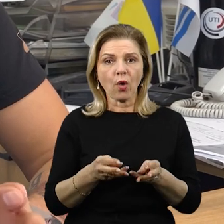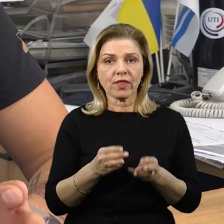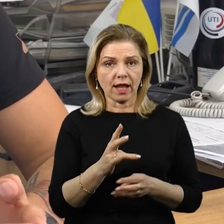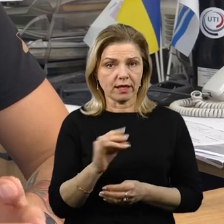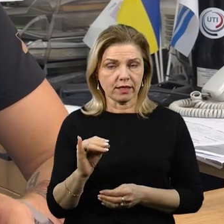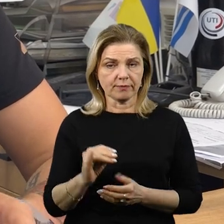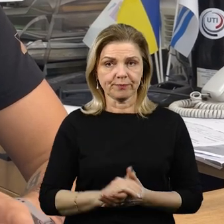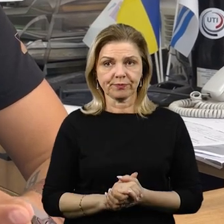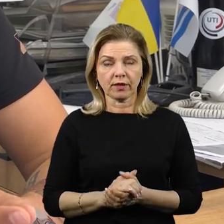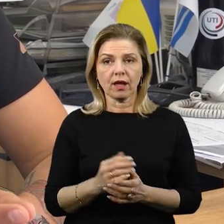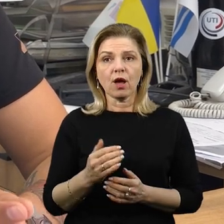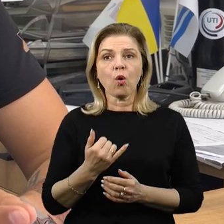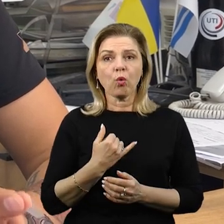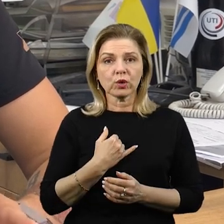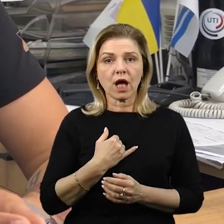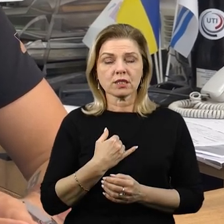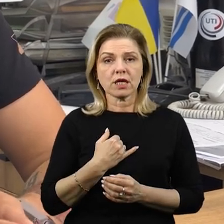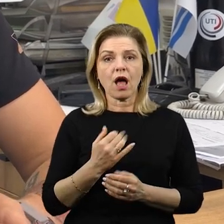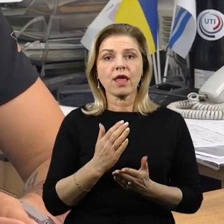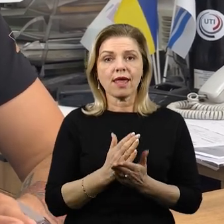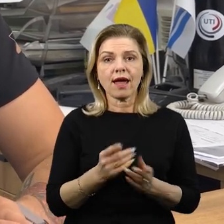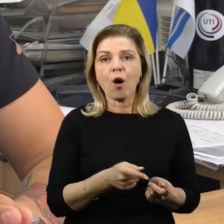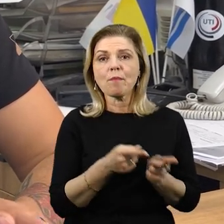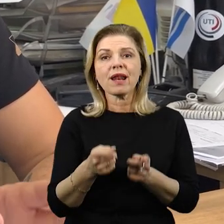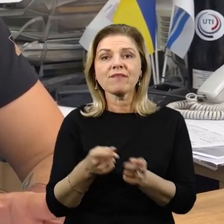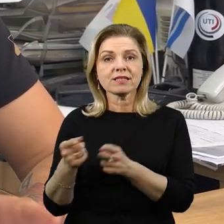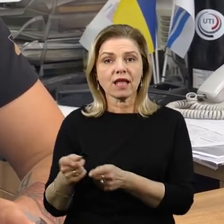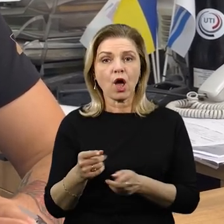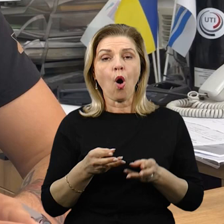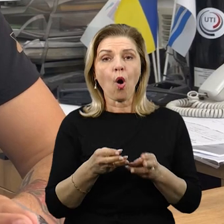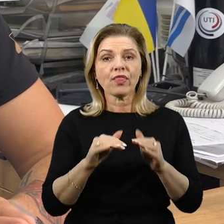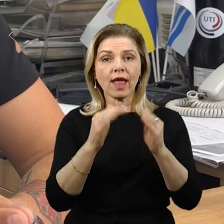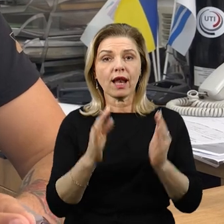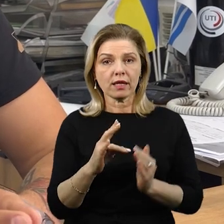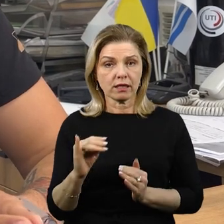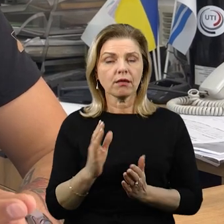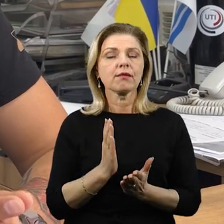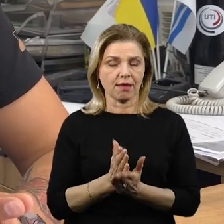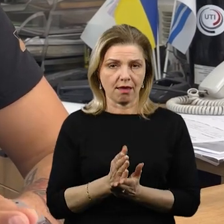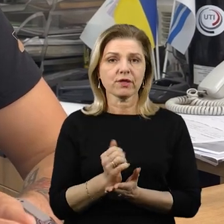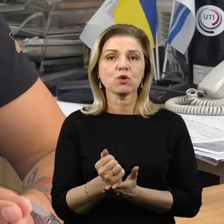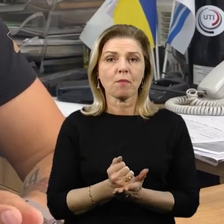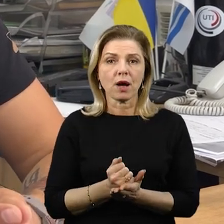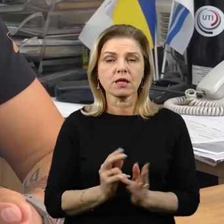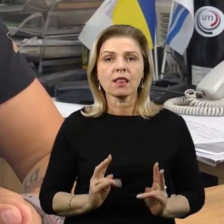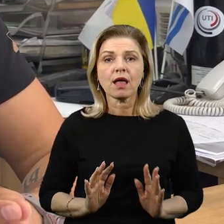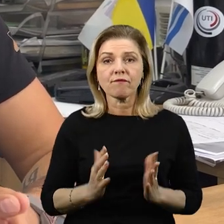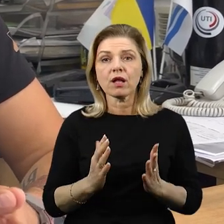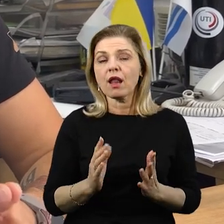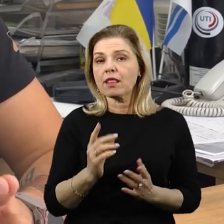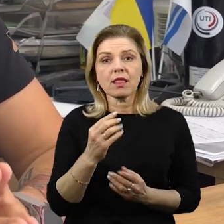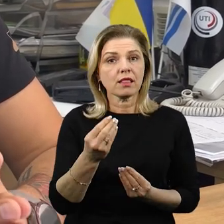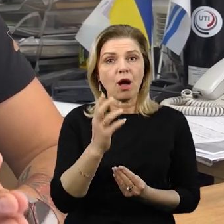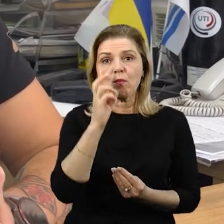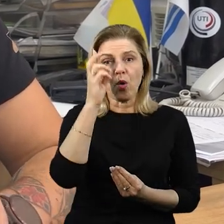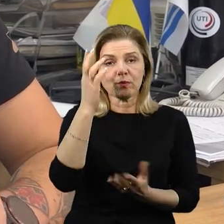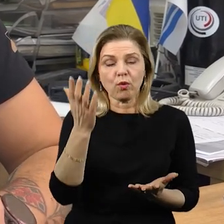суттєві у нас модульні котельні мобільні котельні є є в запасі вони рехоні на той випадок якщо не дай